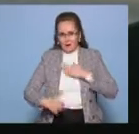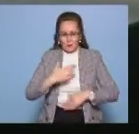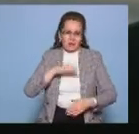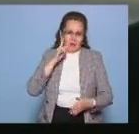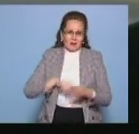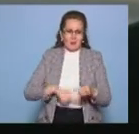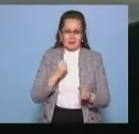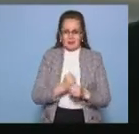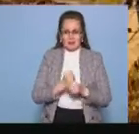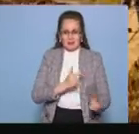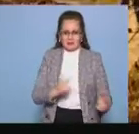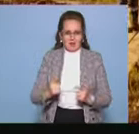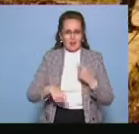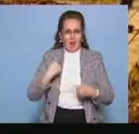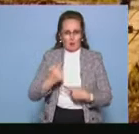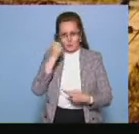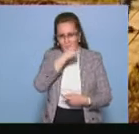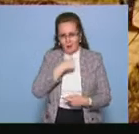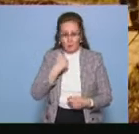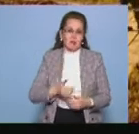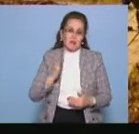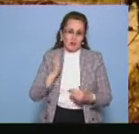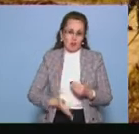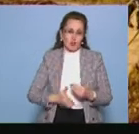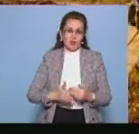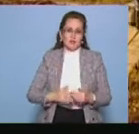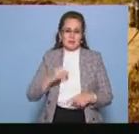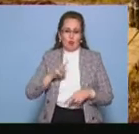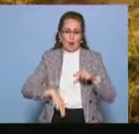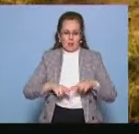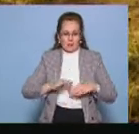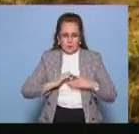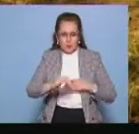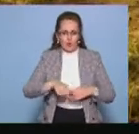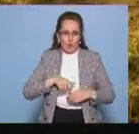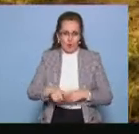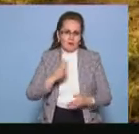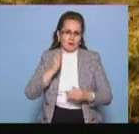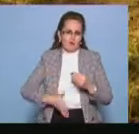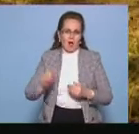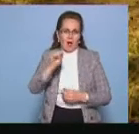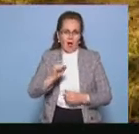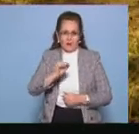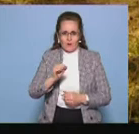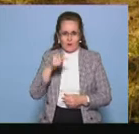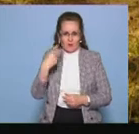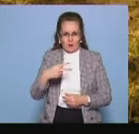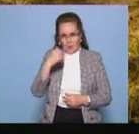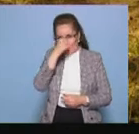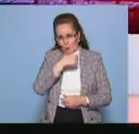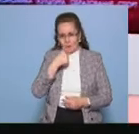сделано в следующем году. Завершить строительство дороги должен в августе следующего года. Александр Демидов, Василий Хохряков, новости.